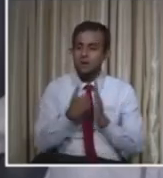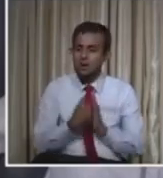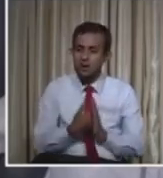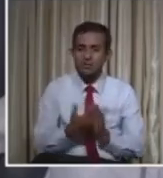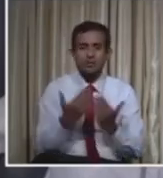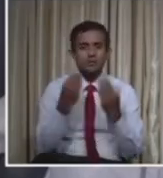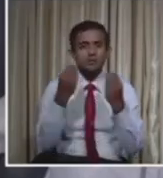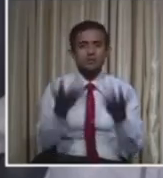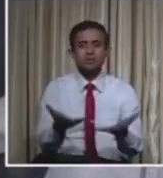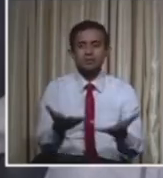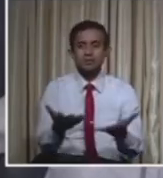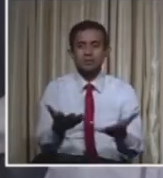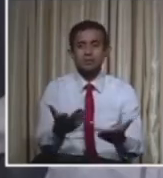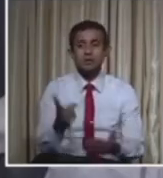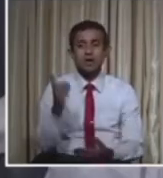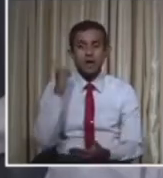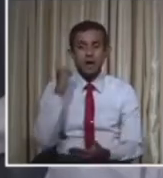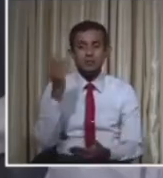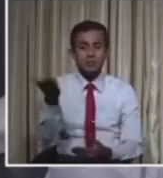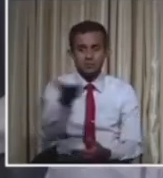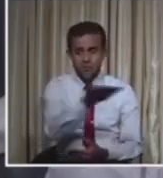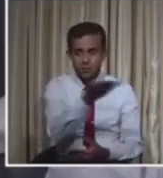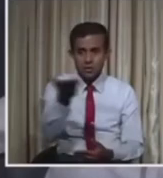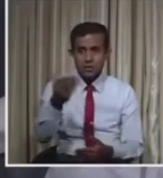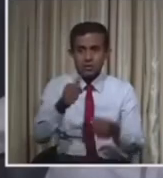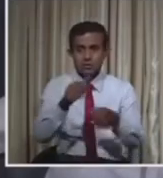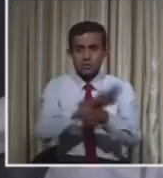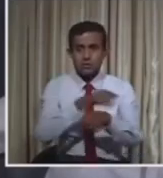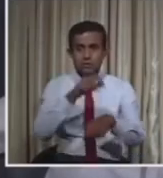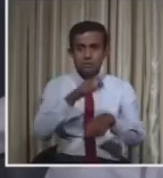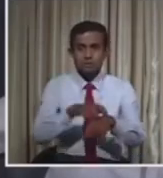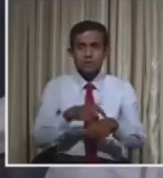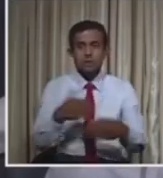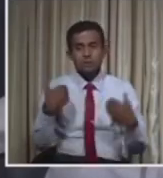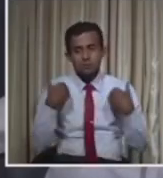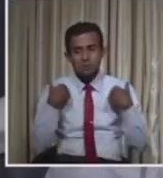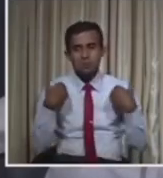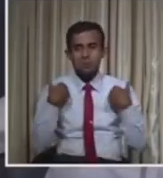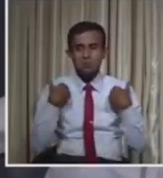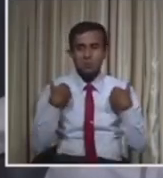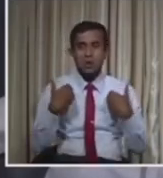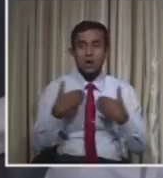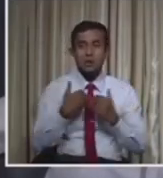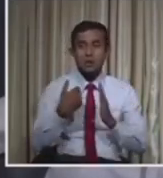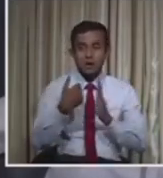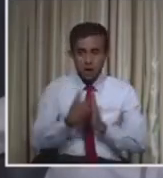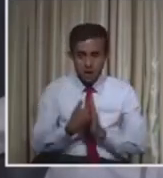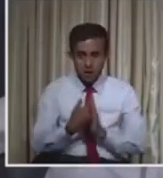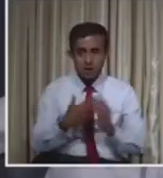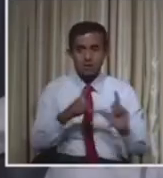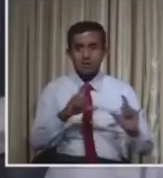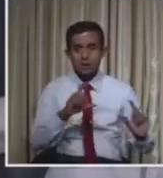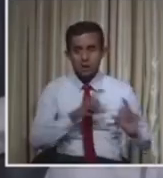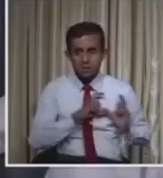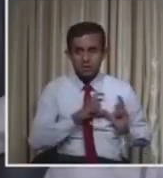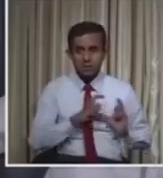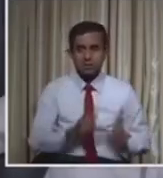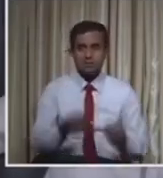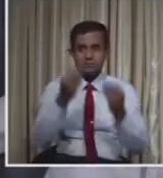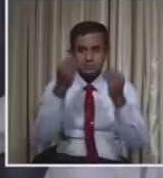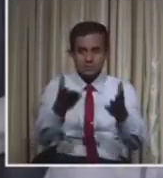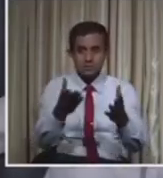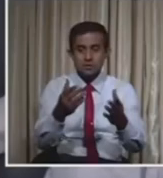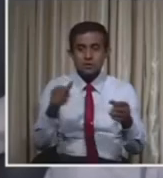පුද කරනවා විරෝධා රණවිරුවනි කොවිඩ් වසංගතයේ වෙලාව කරපු කැපකිරීම වෙනුවෙන් අපේ ගෞරවය අපි හදවතින් පුද කරනවා